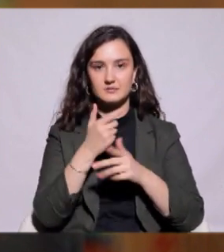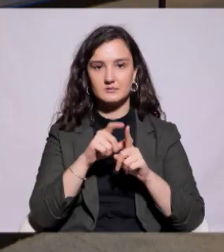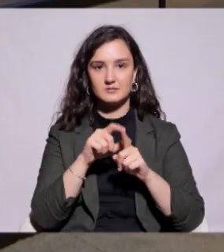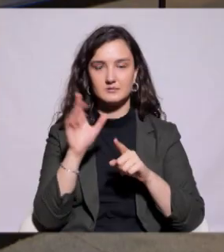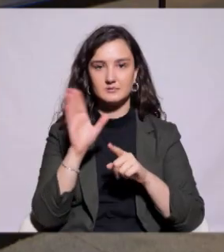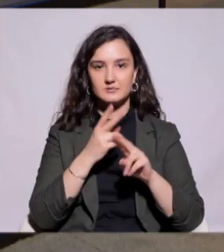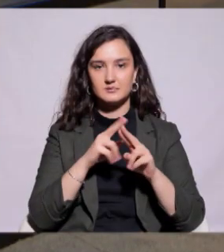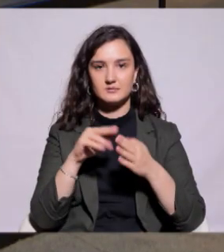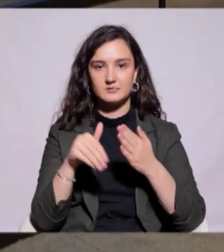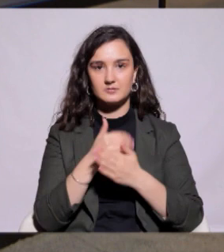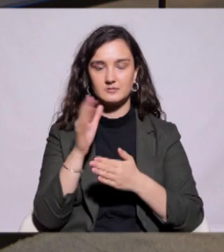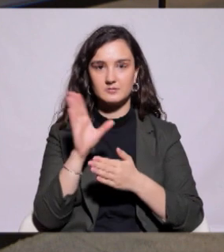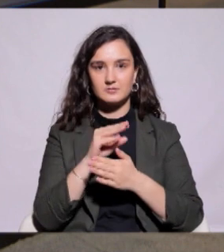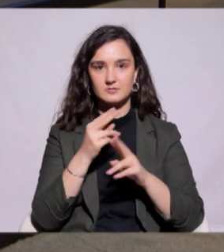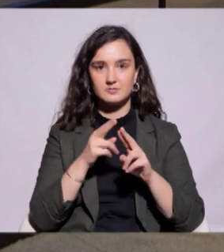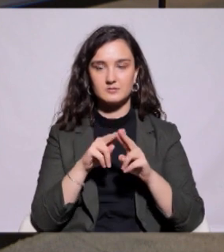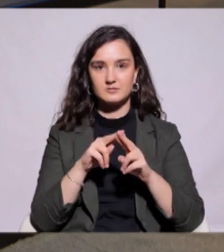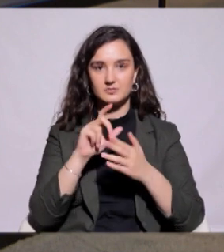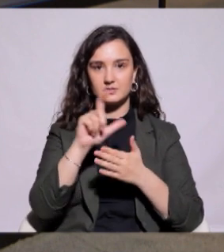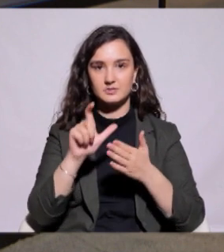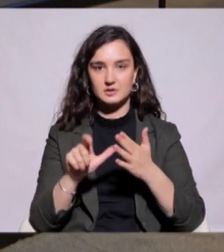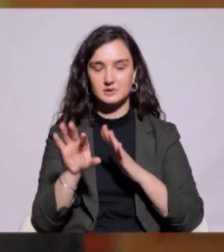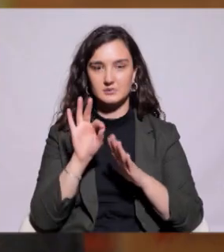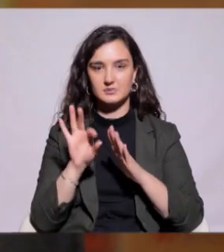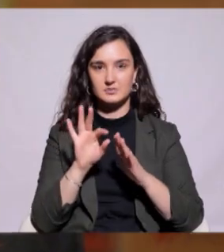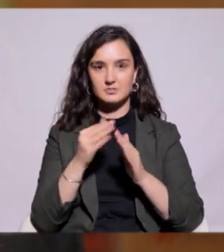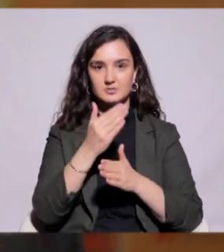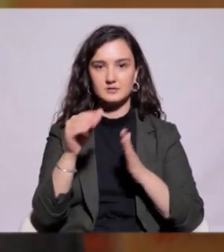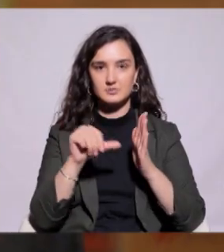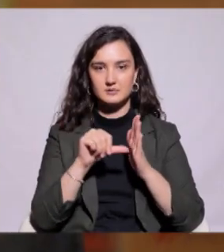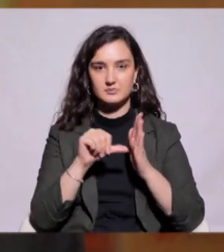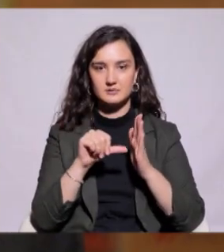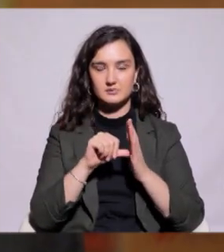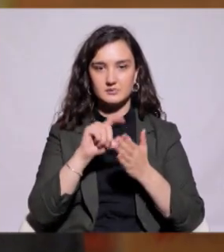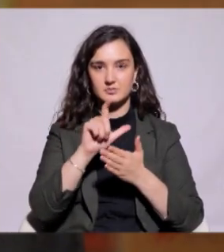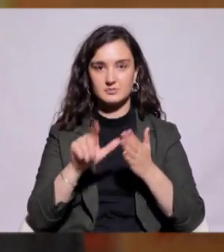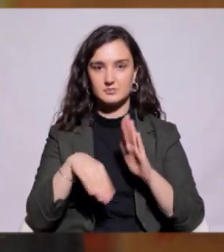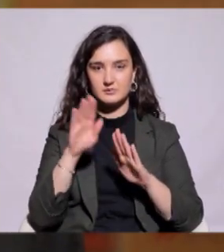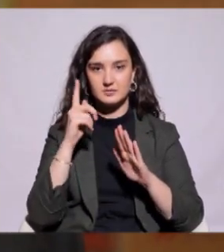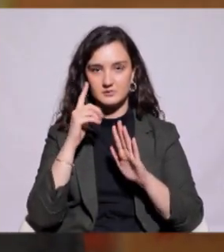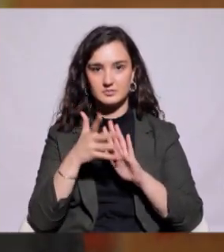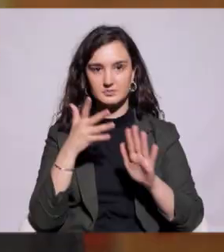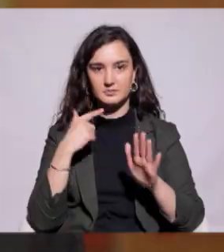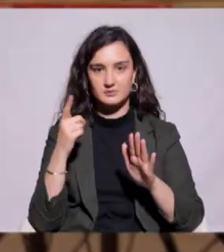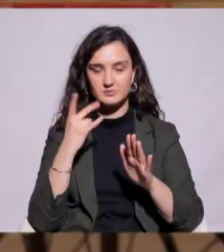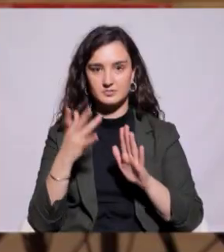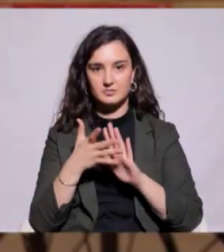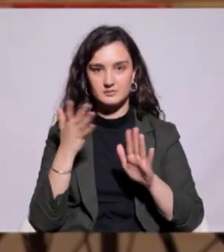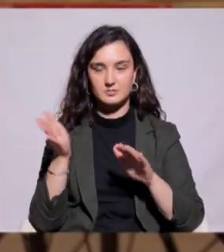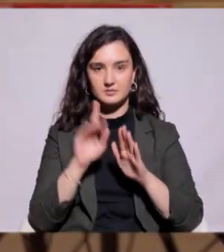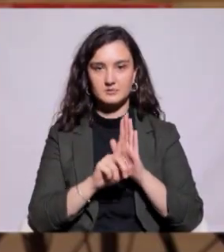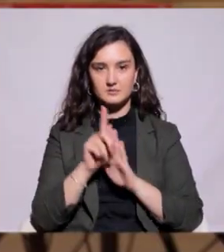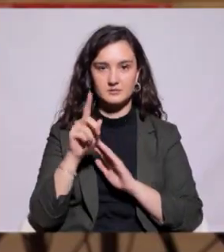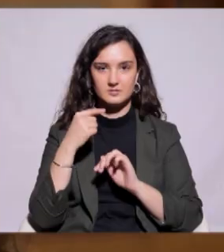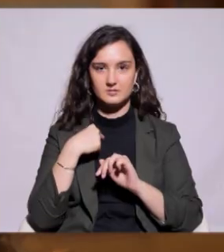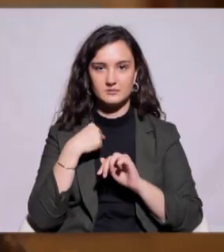სიტყვებს. ეს ახალი სიტყვები უშუალოდ ტექსტიდან არის ამოკრეფილი. ისინი თქვენ დაგეხმარებათ ტექსტის უკეთ გააზრებაში. Shall we start? Let's begin.